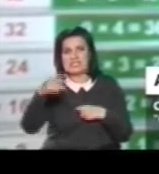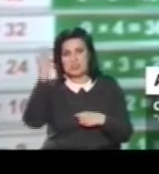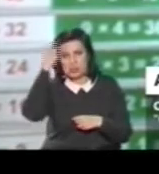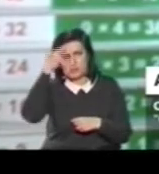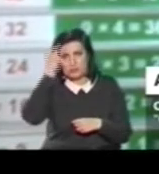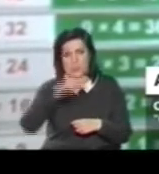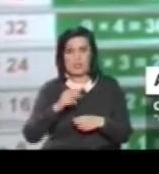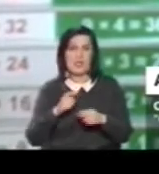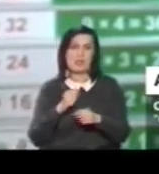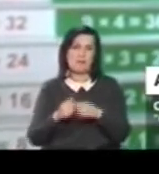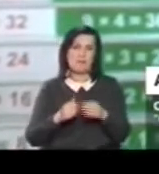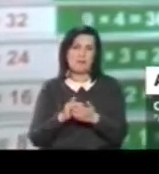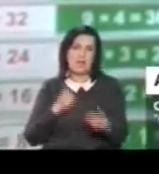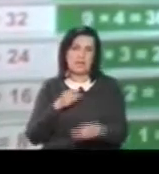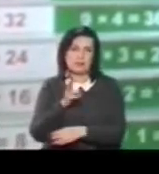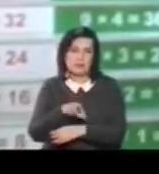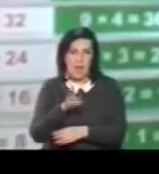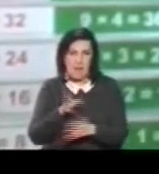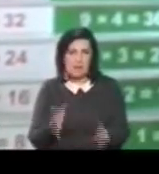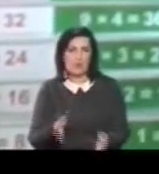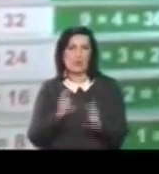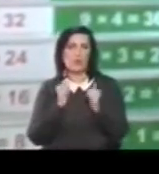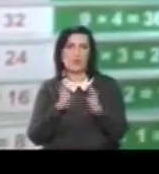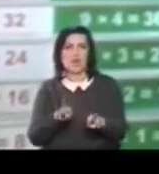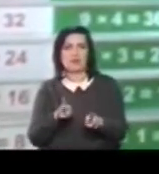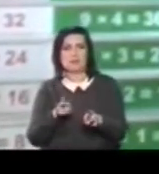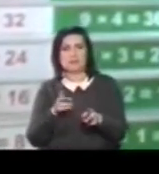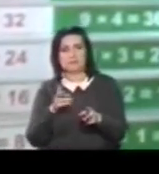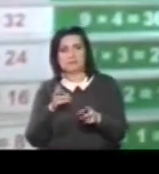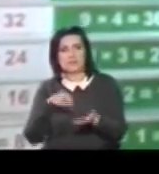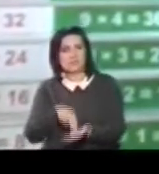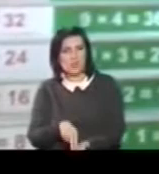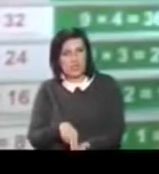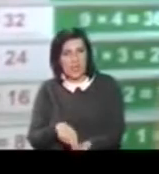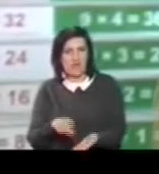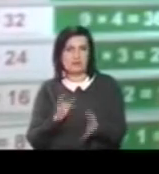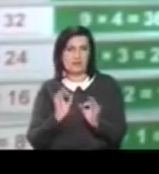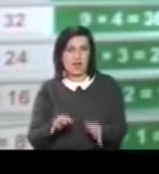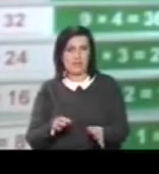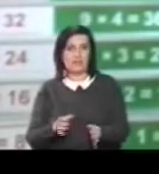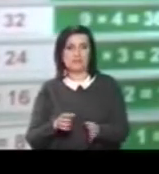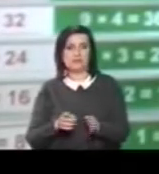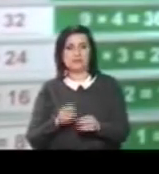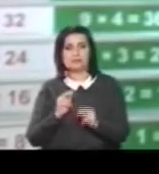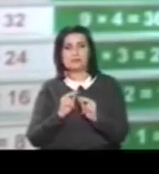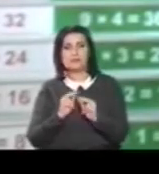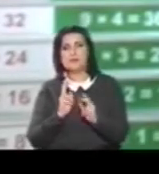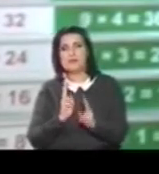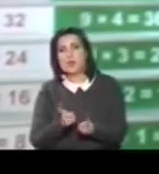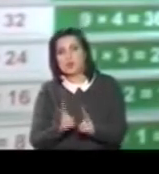як працювати перед камерою, як поводитися, як навіть стояти перед камерою правильно. Віднавчали,